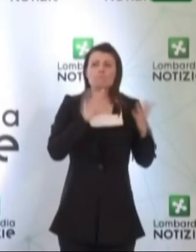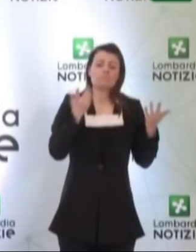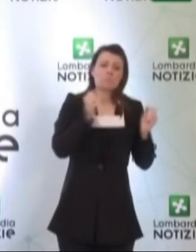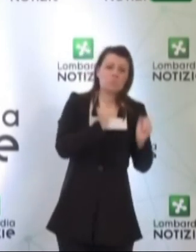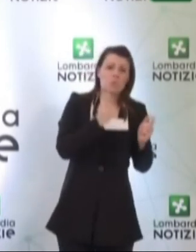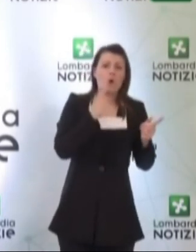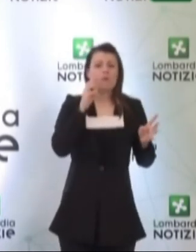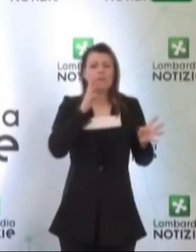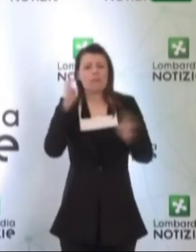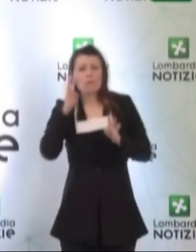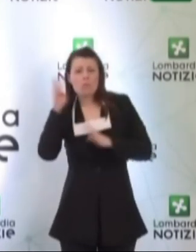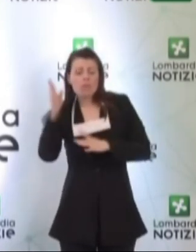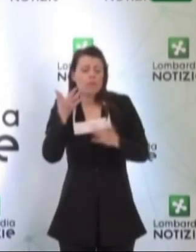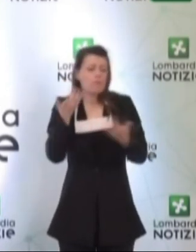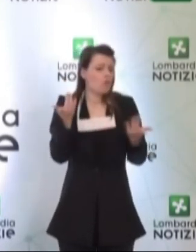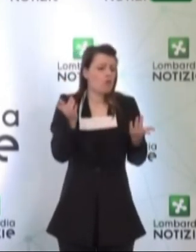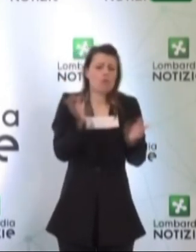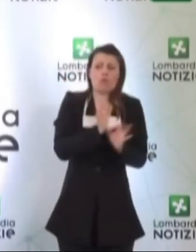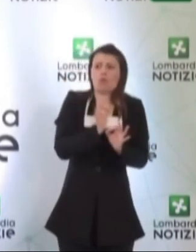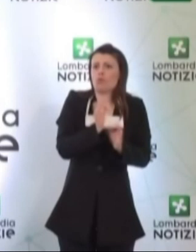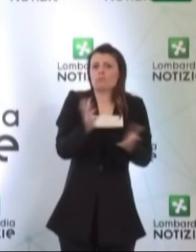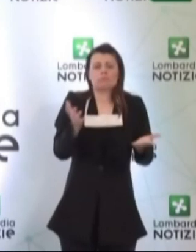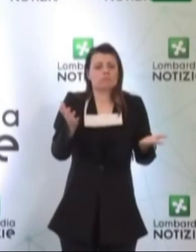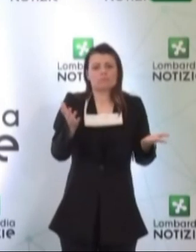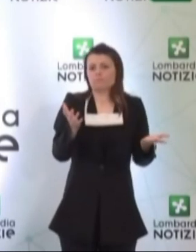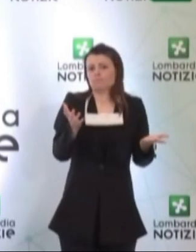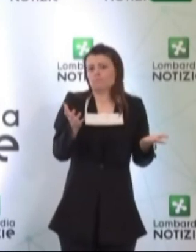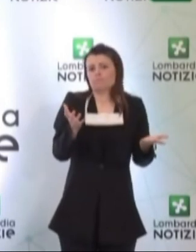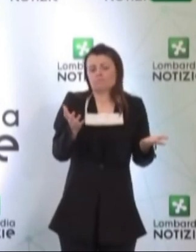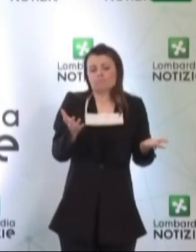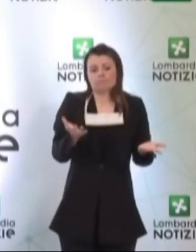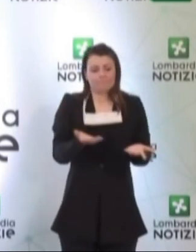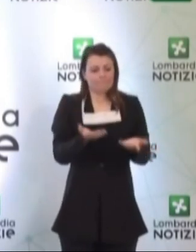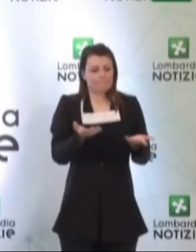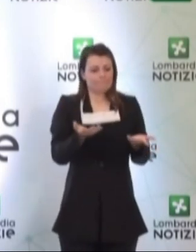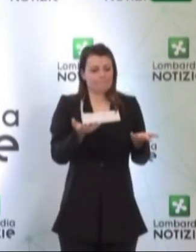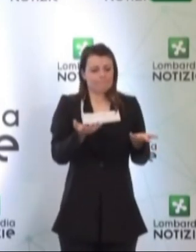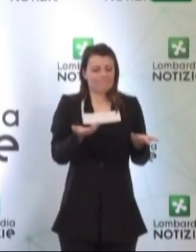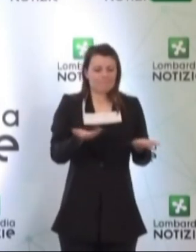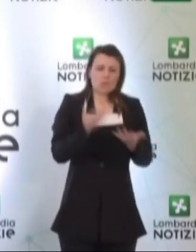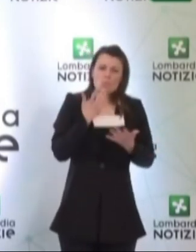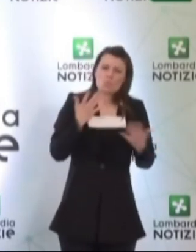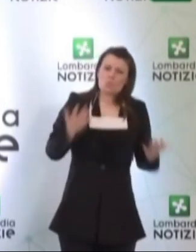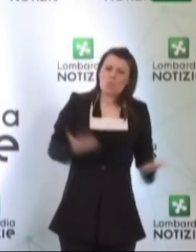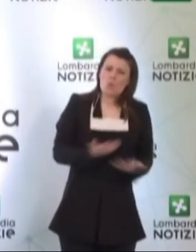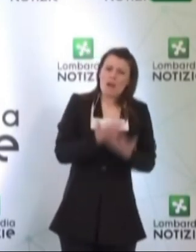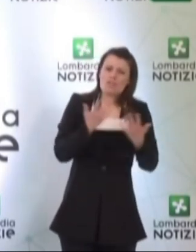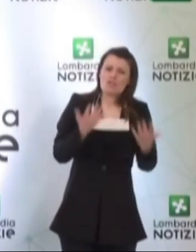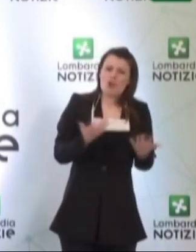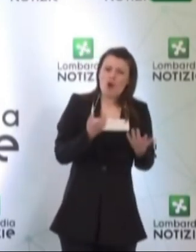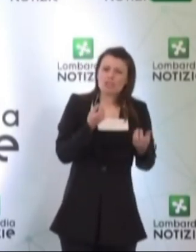equivoco o di qualcosa comunque che io oggi ho